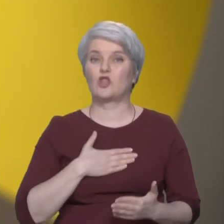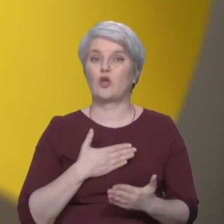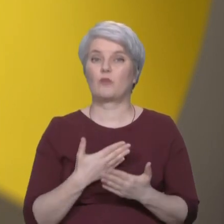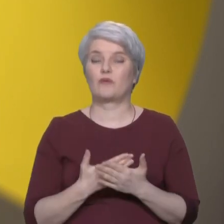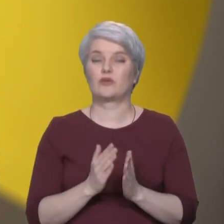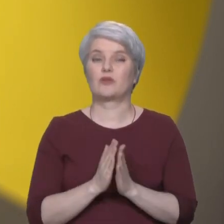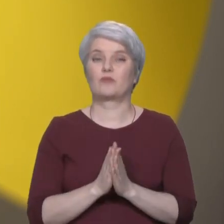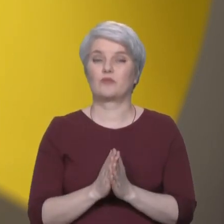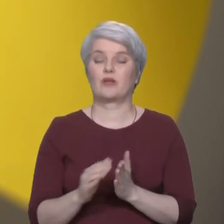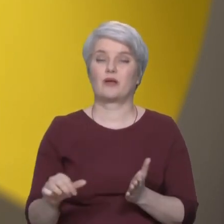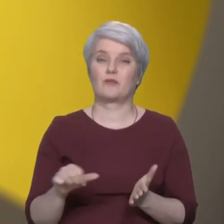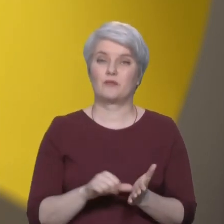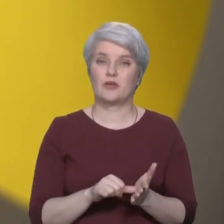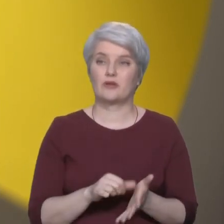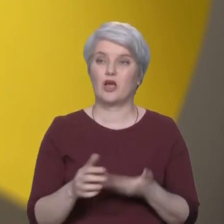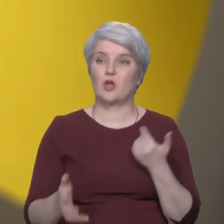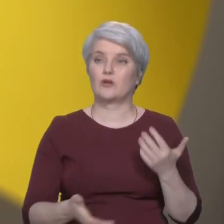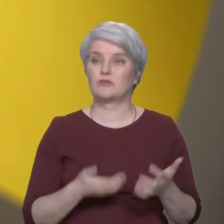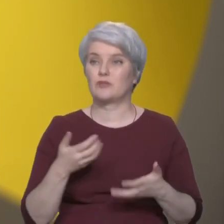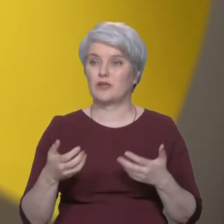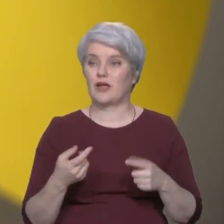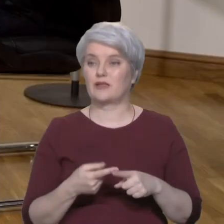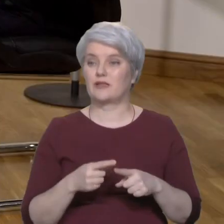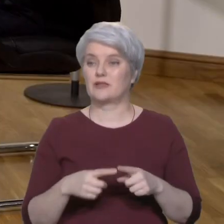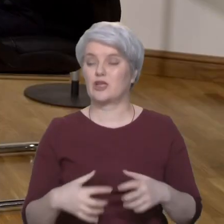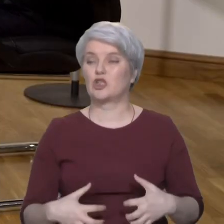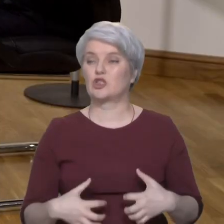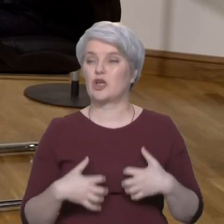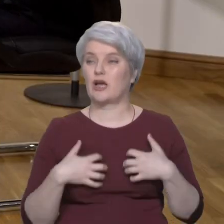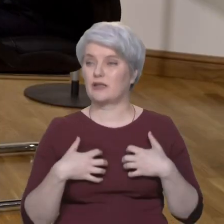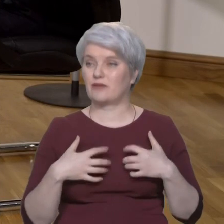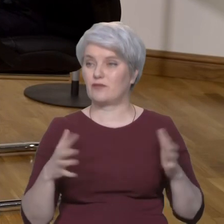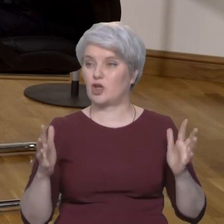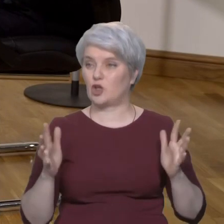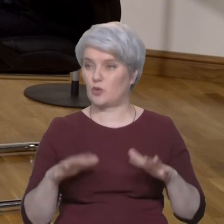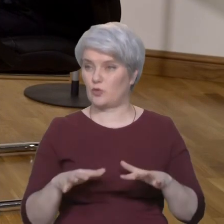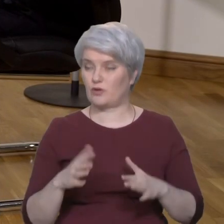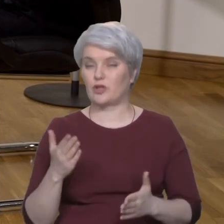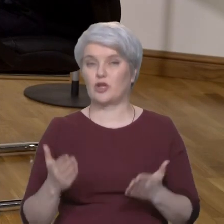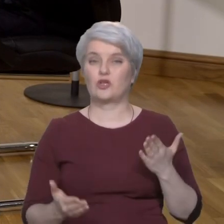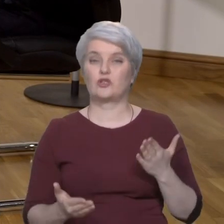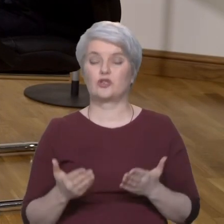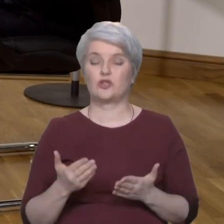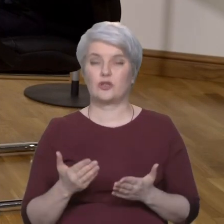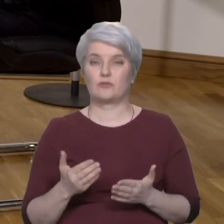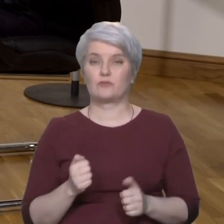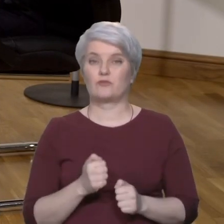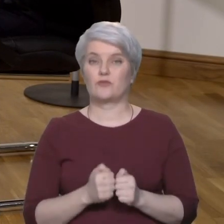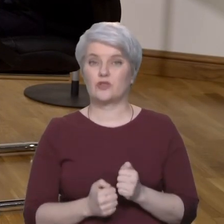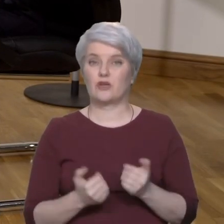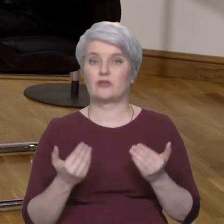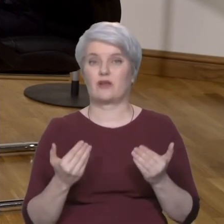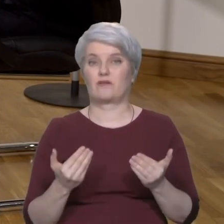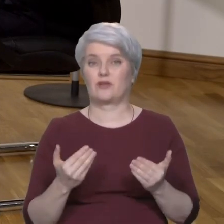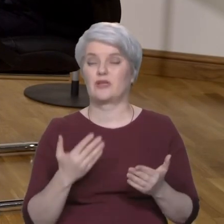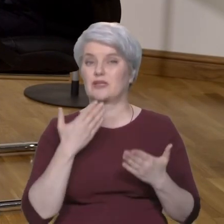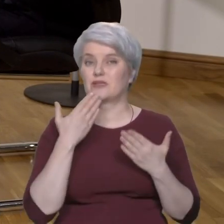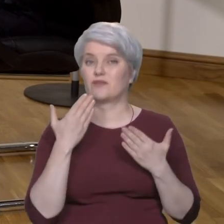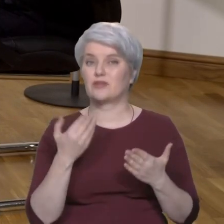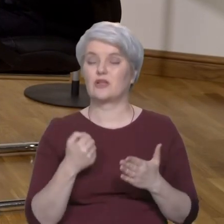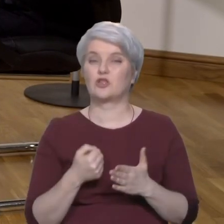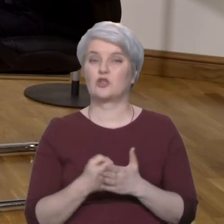приєднуватися, волонтерів, розбирати ці жахливі руйнування. Чи взагалі часто вам доводиться звертатися